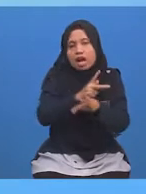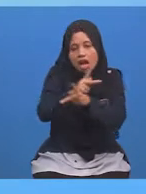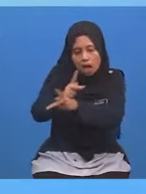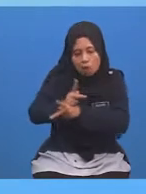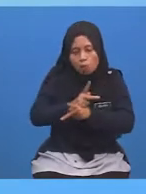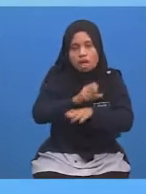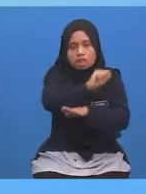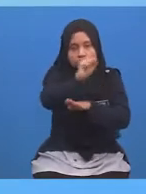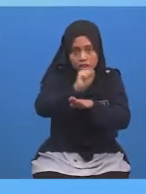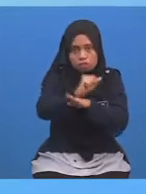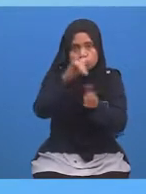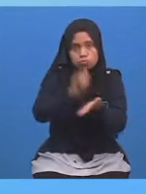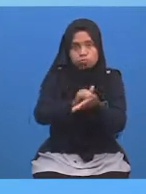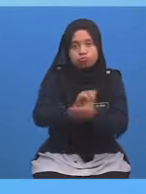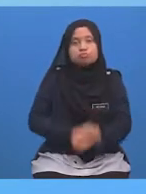syarikat tersebut.